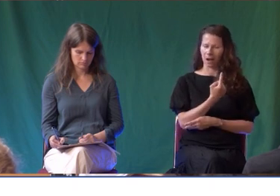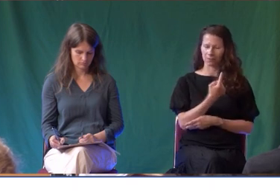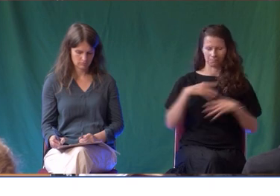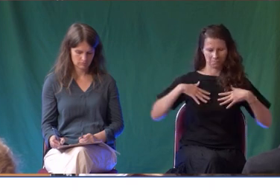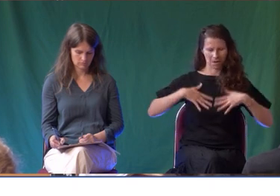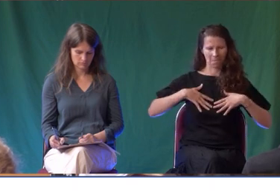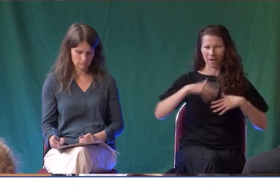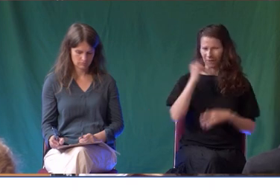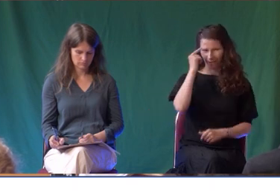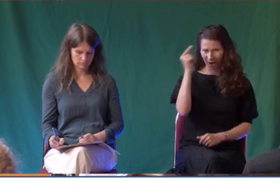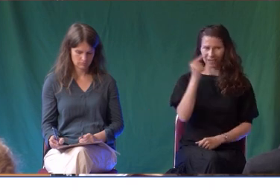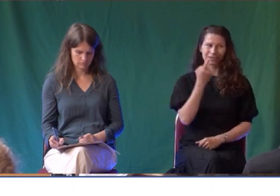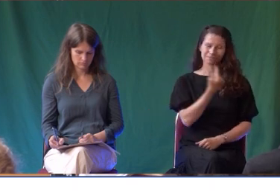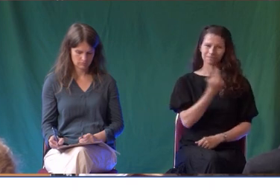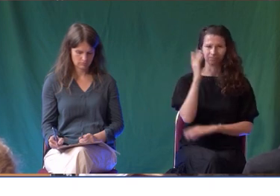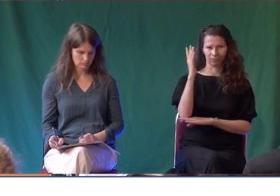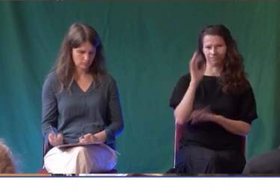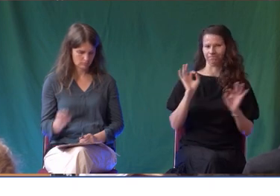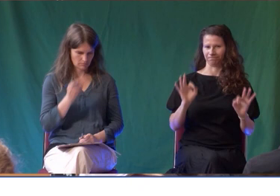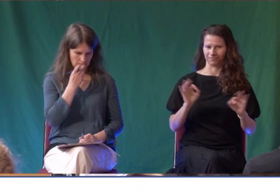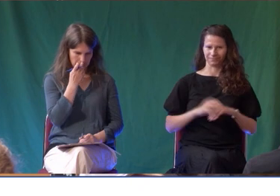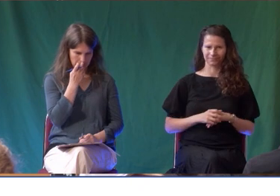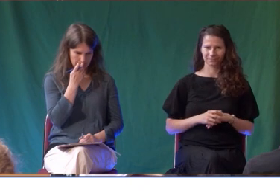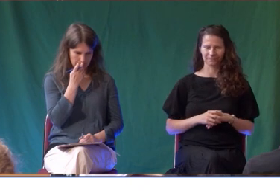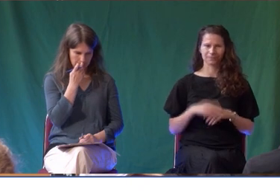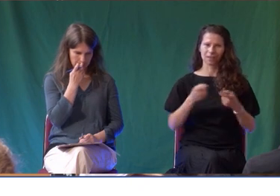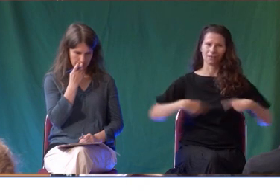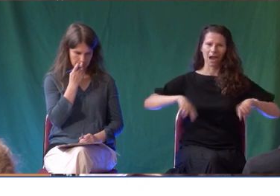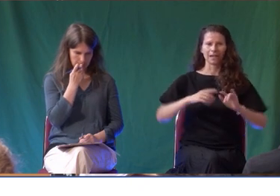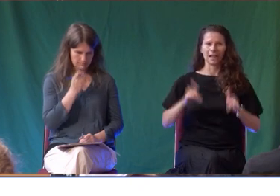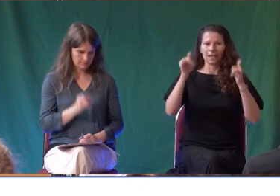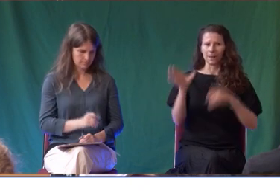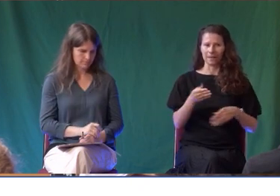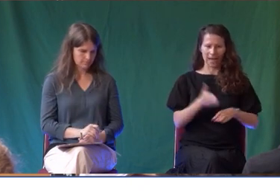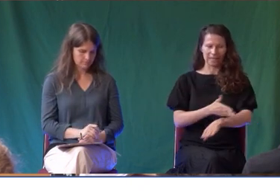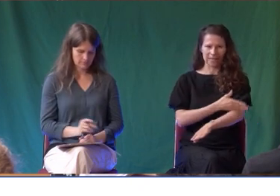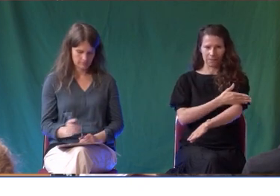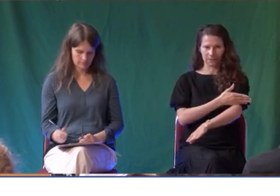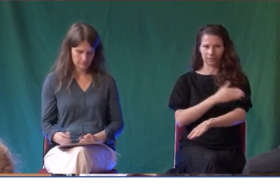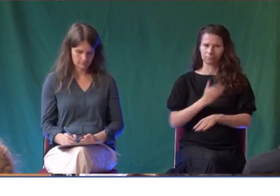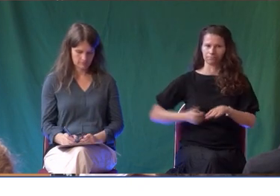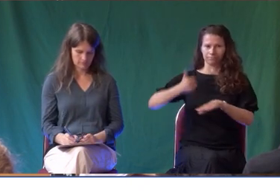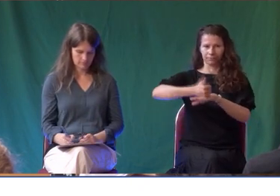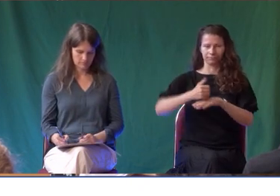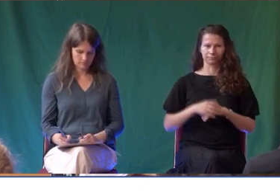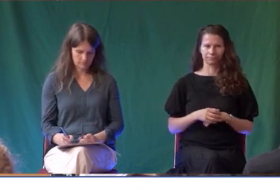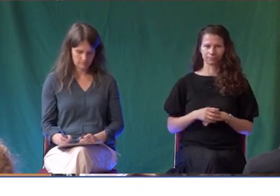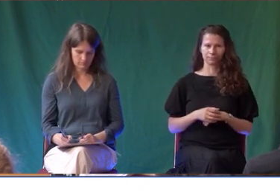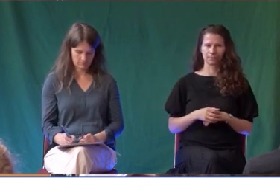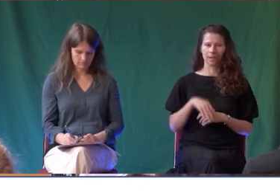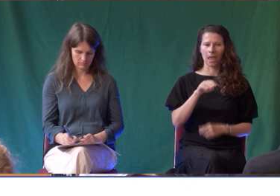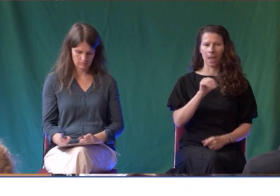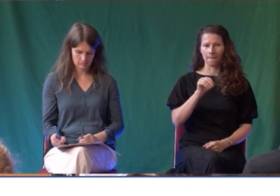sprechen sie leitet auch den Verein Leben mit Handicaps Marion